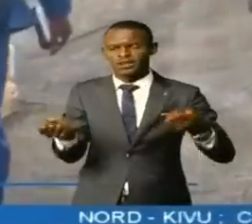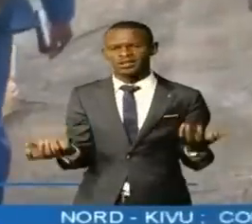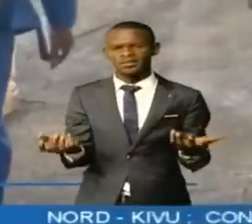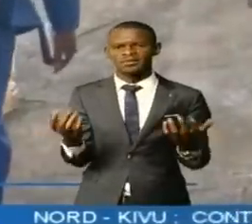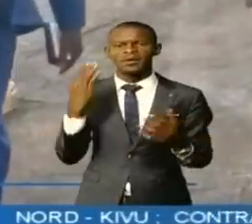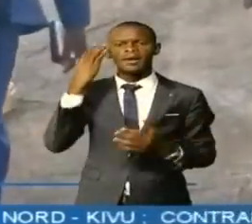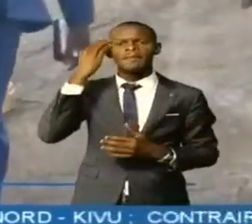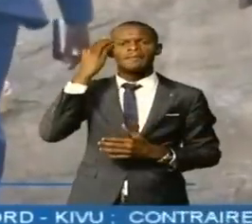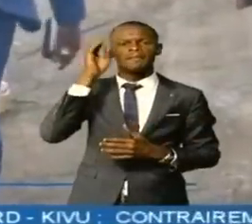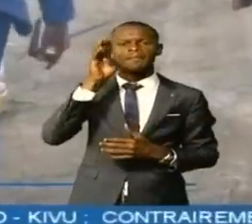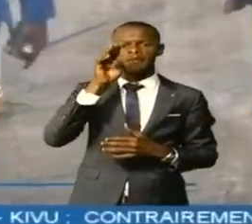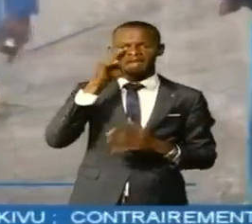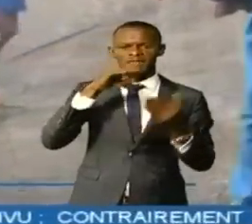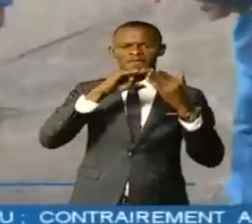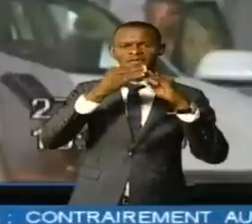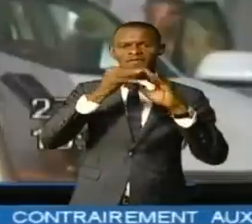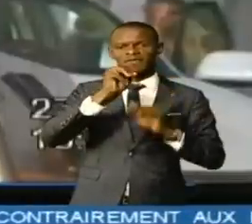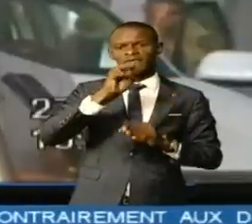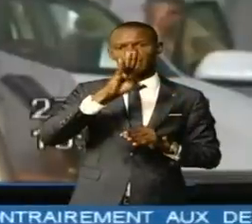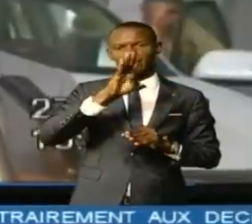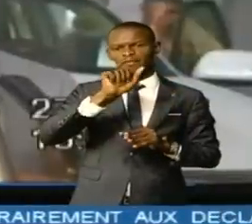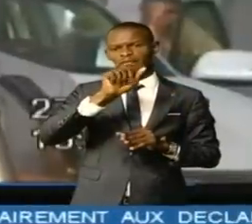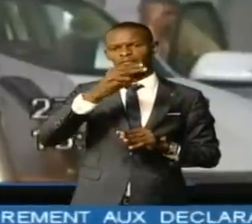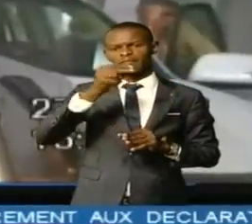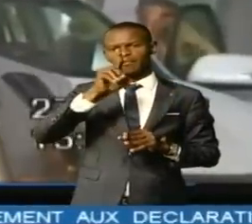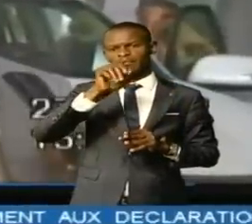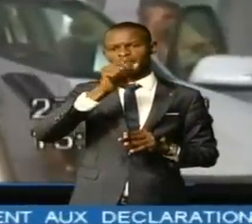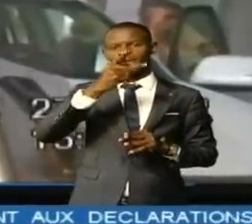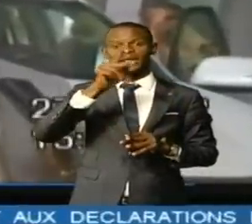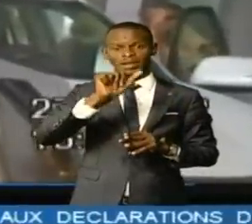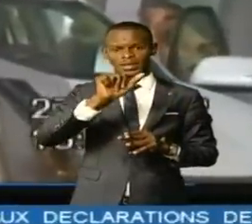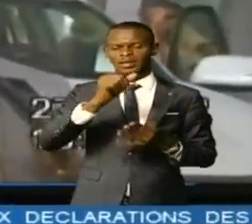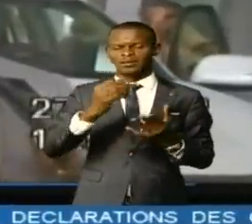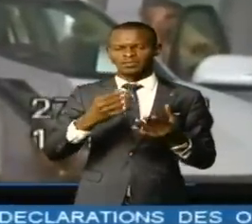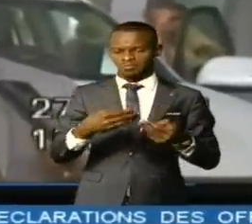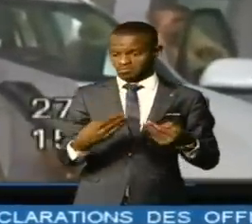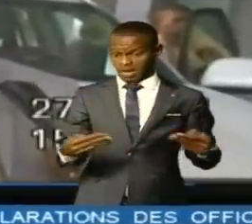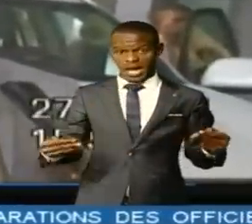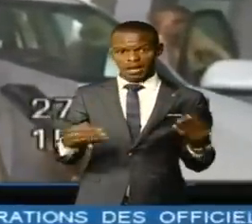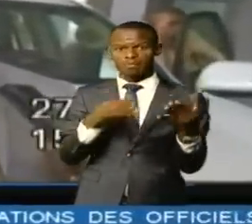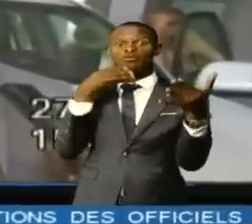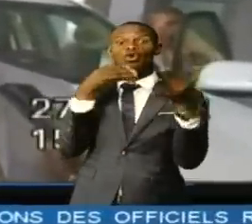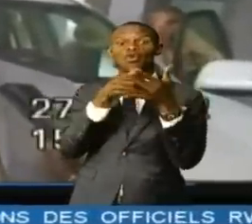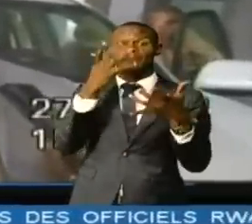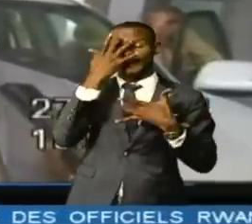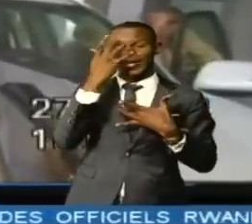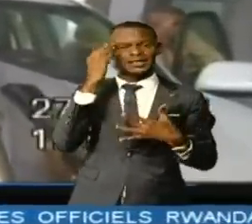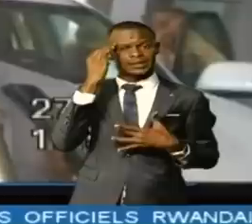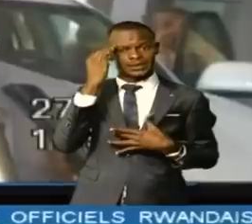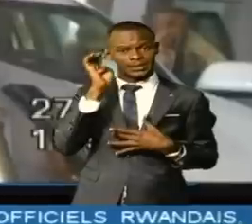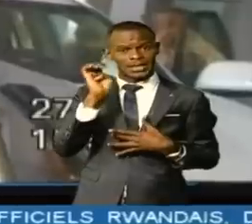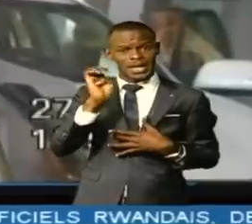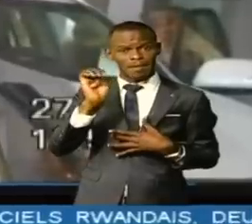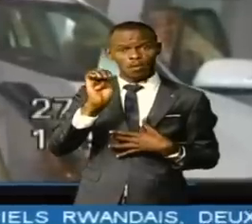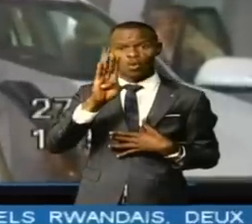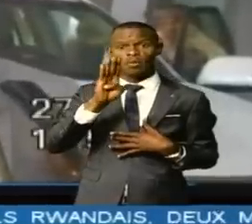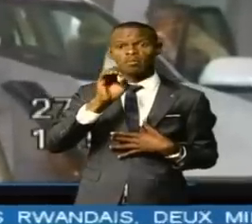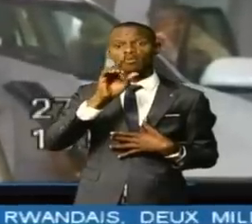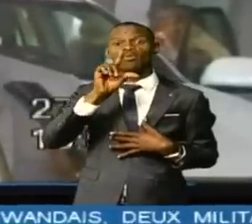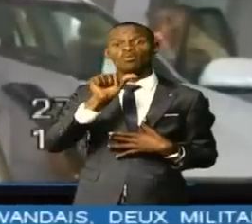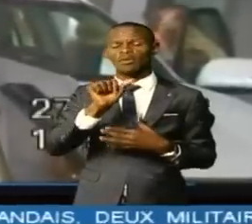avons de nouvelles tenues qu'on met à la disposition des volontaires. Il fallait distribuer ça, voir aussi